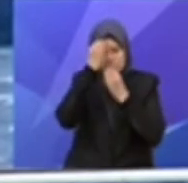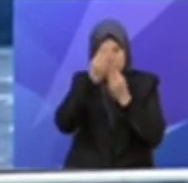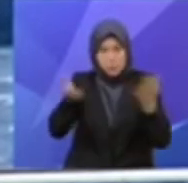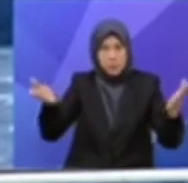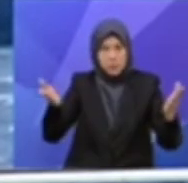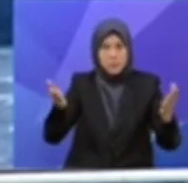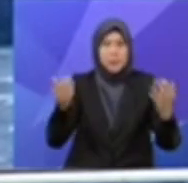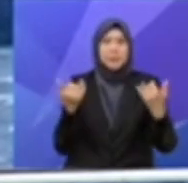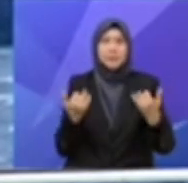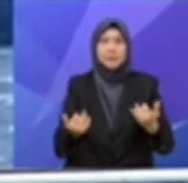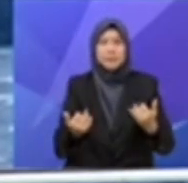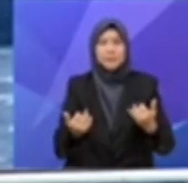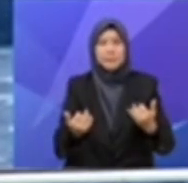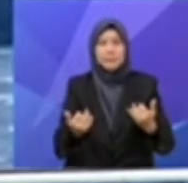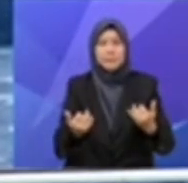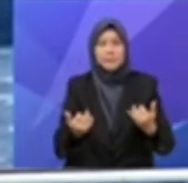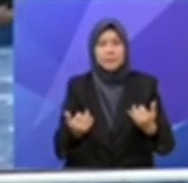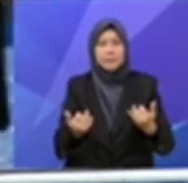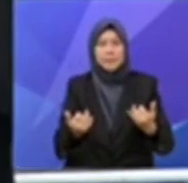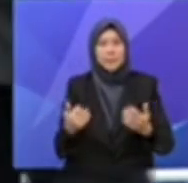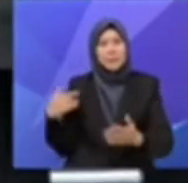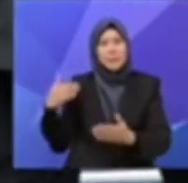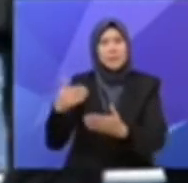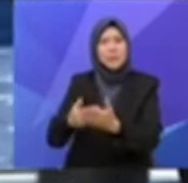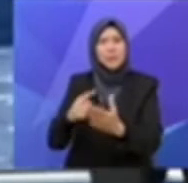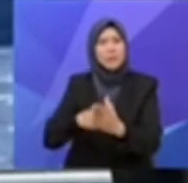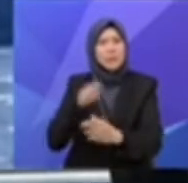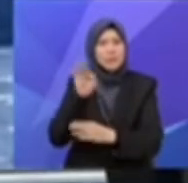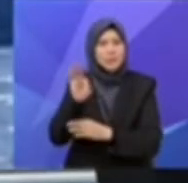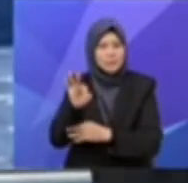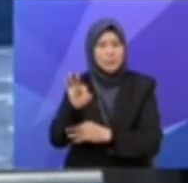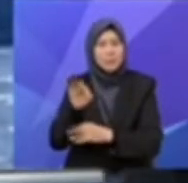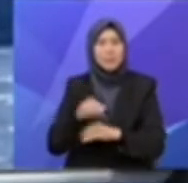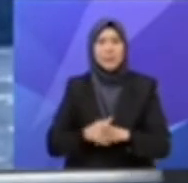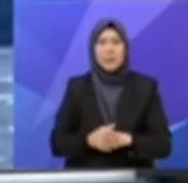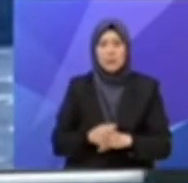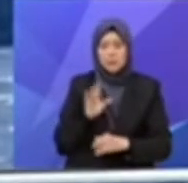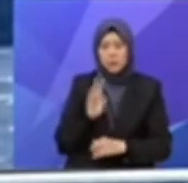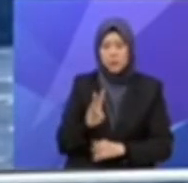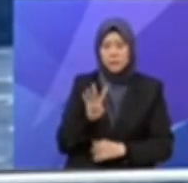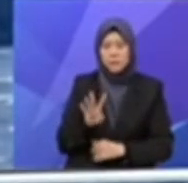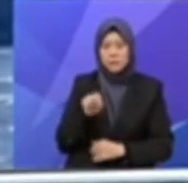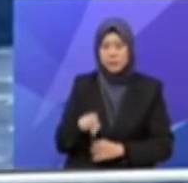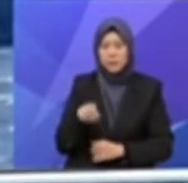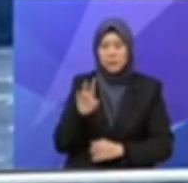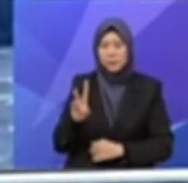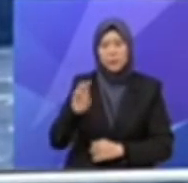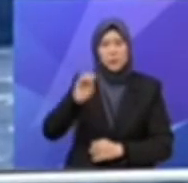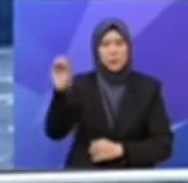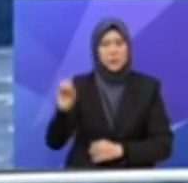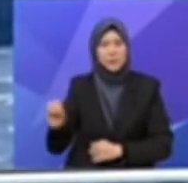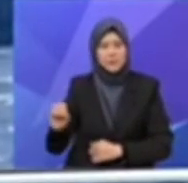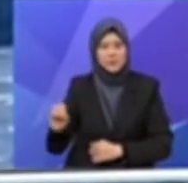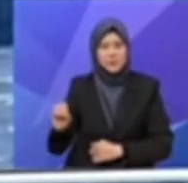ketika ini sehingga bulan September y74 populer 700